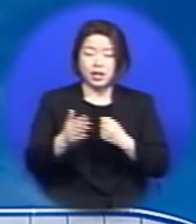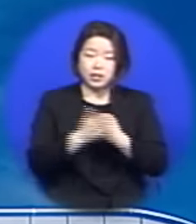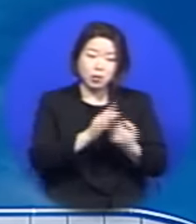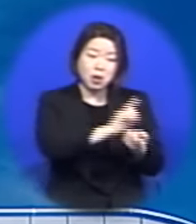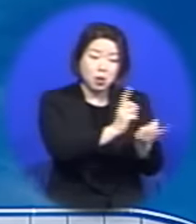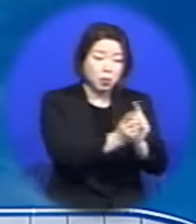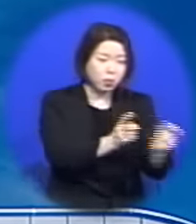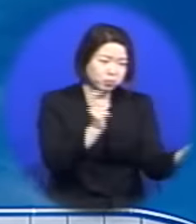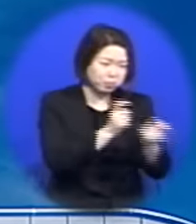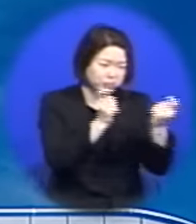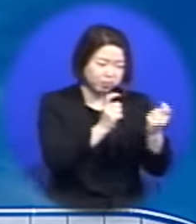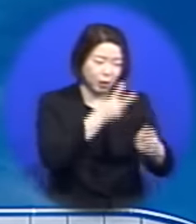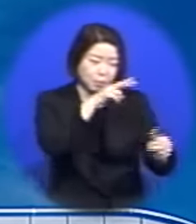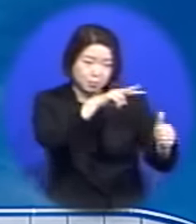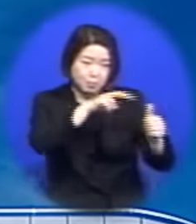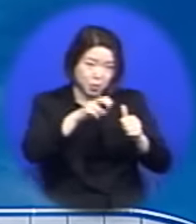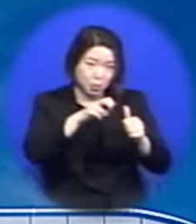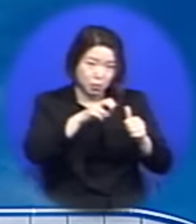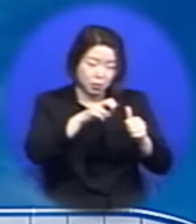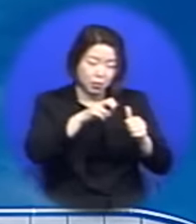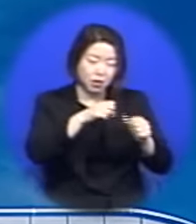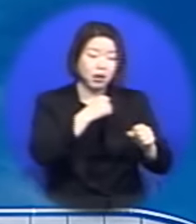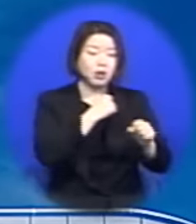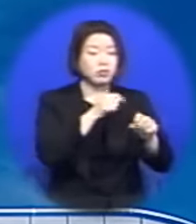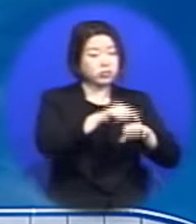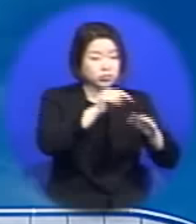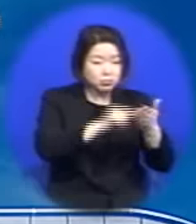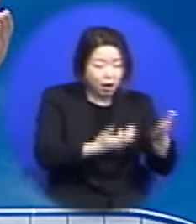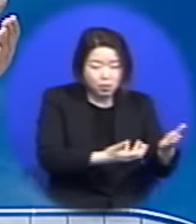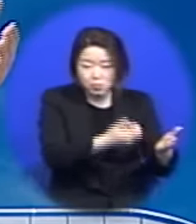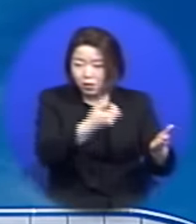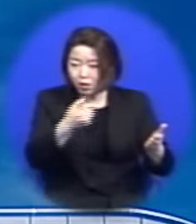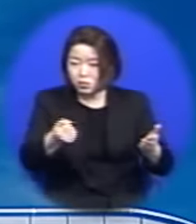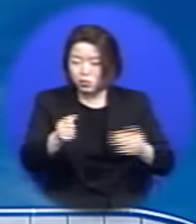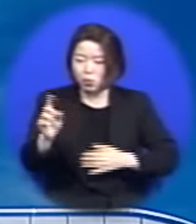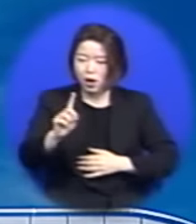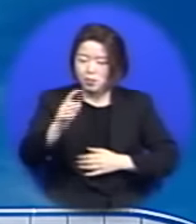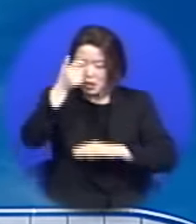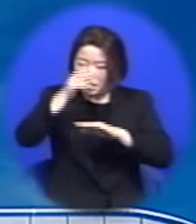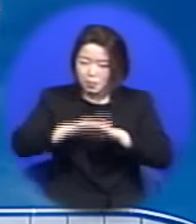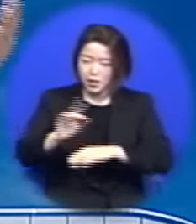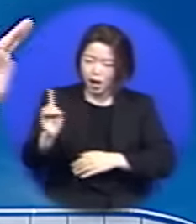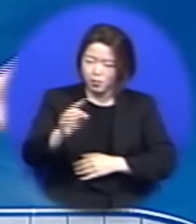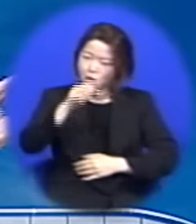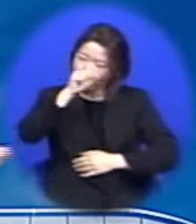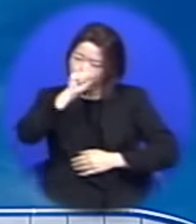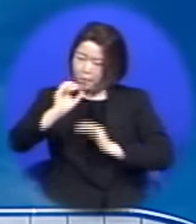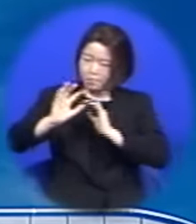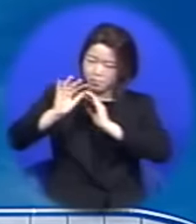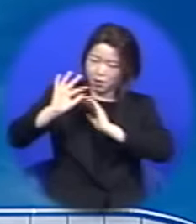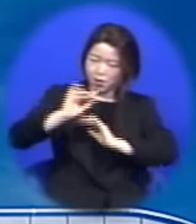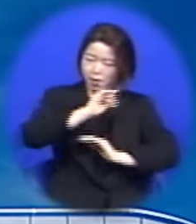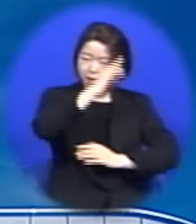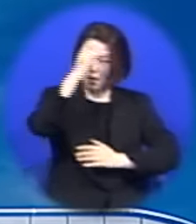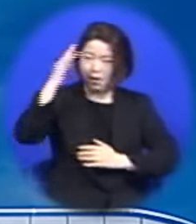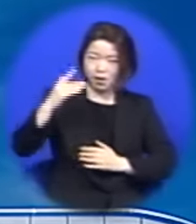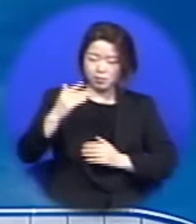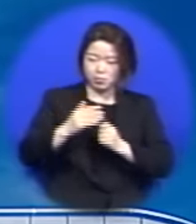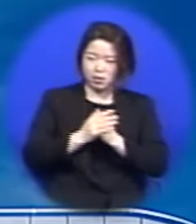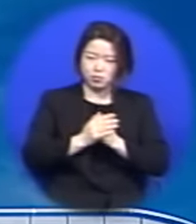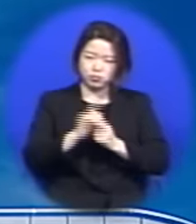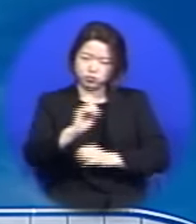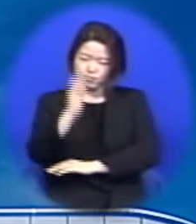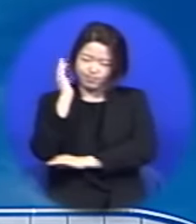미워하고 그리고 예배 시간 아무리 거창하게 아무리 웅장하게 아무리 정말 좋은 순서를 마련하고 세상없는